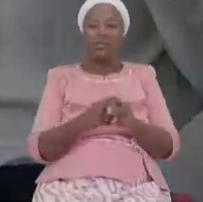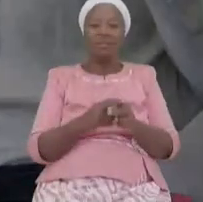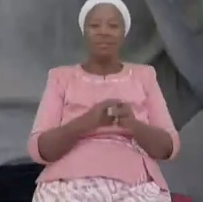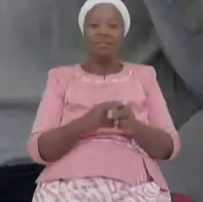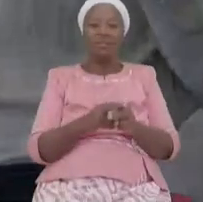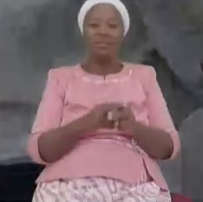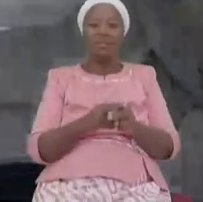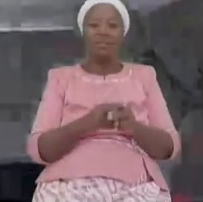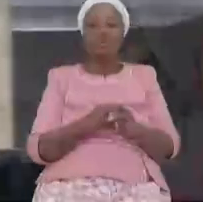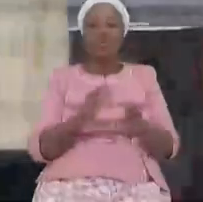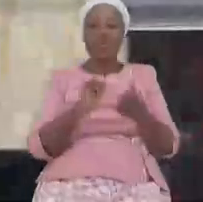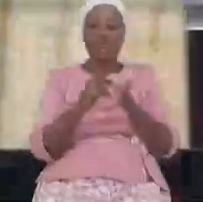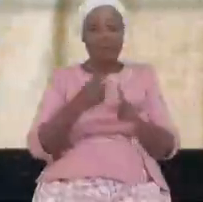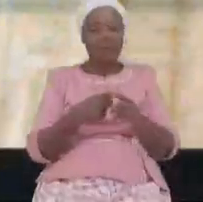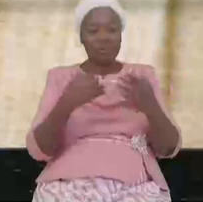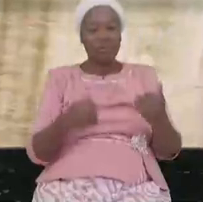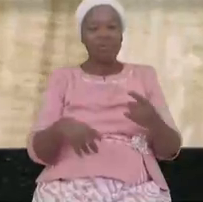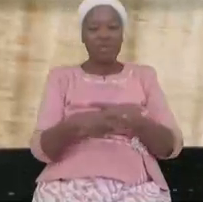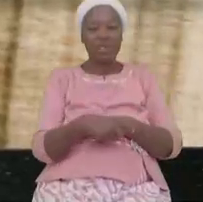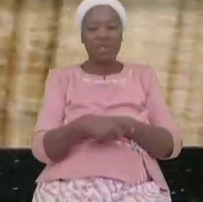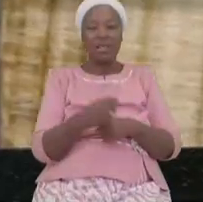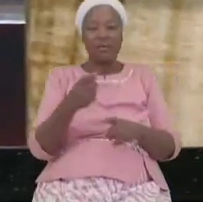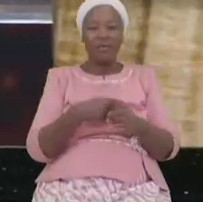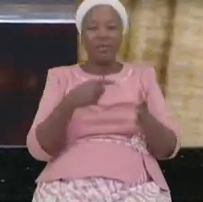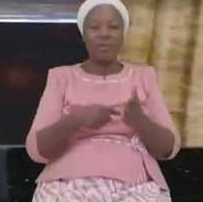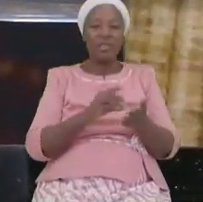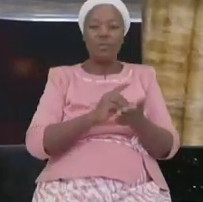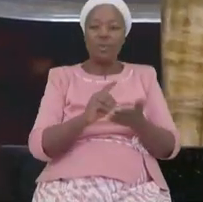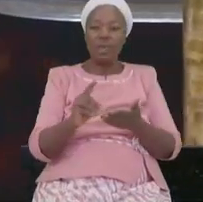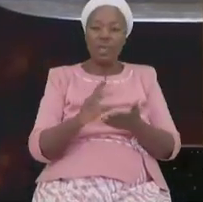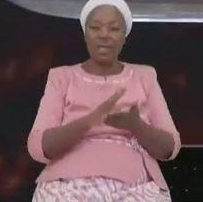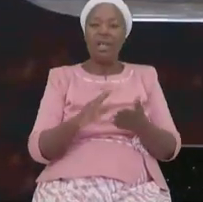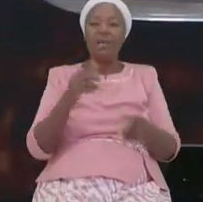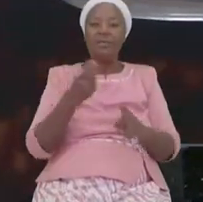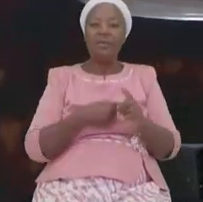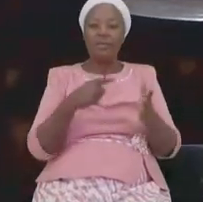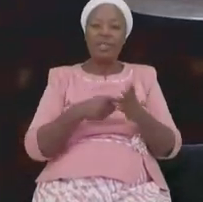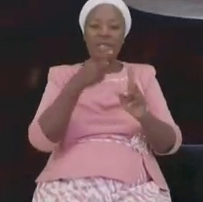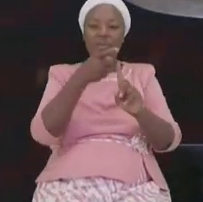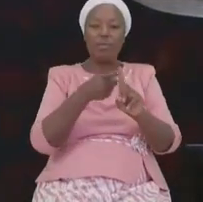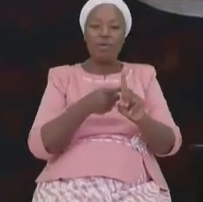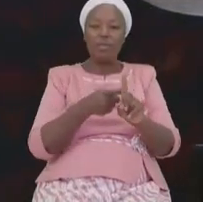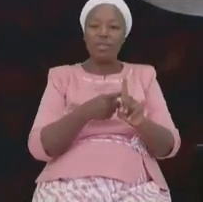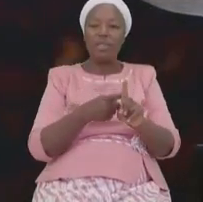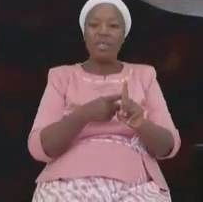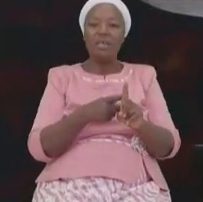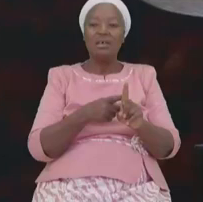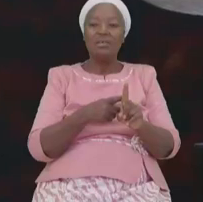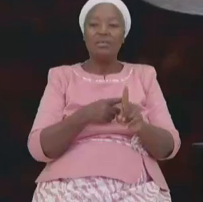À partir d'aujourd'hui, à partir de cette semaine, à partir de ce mois,